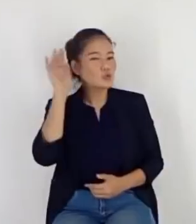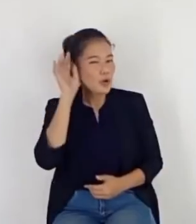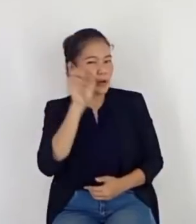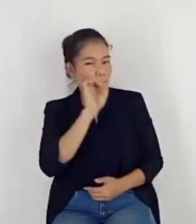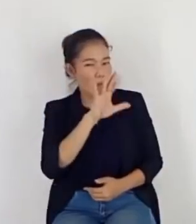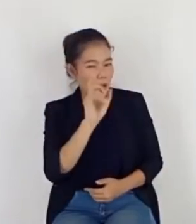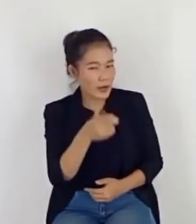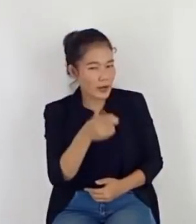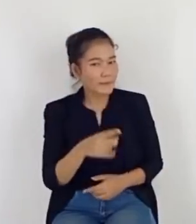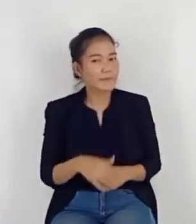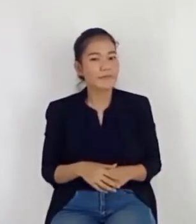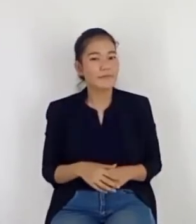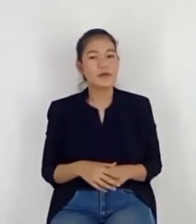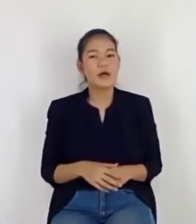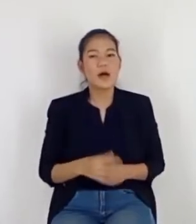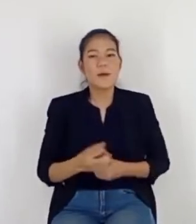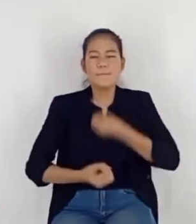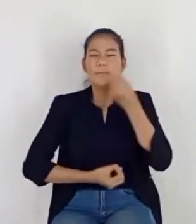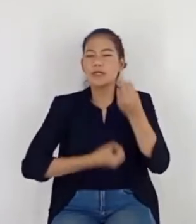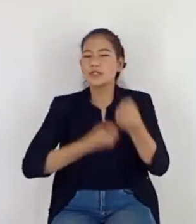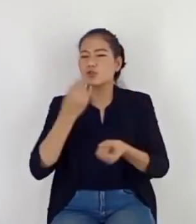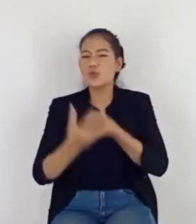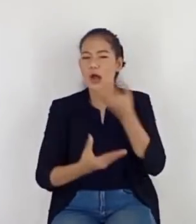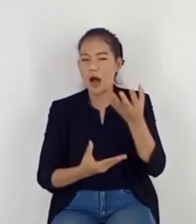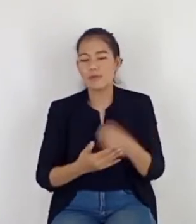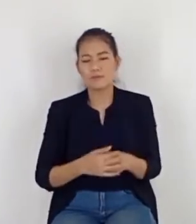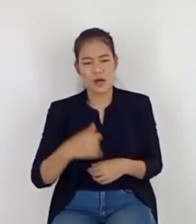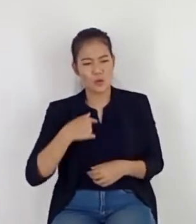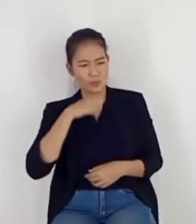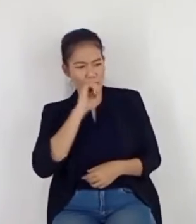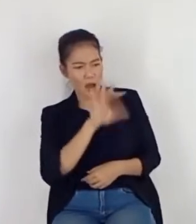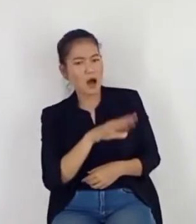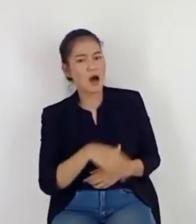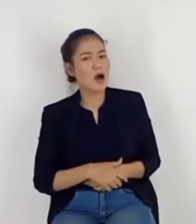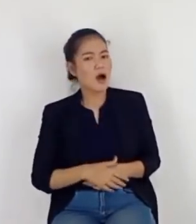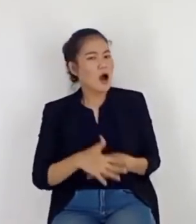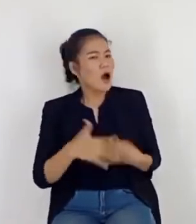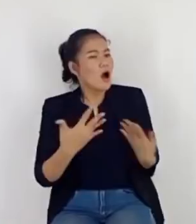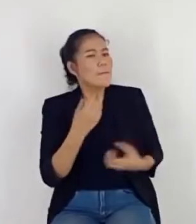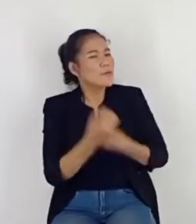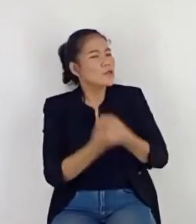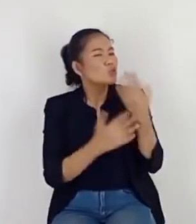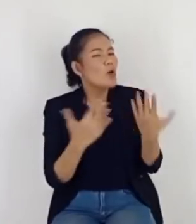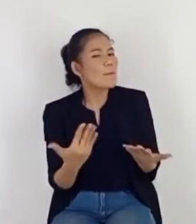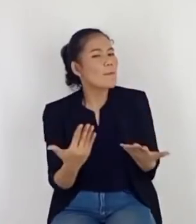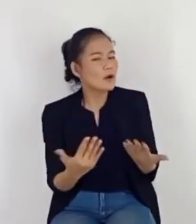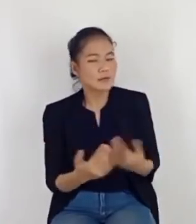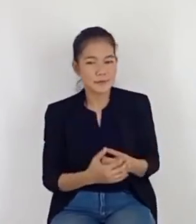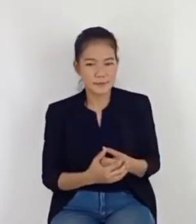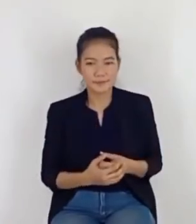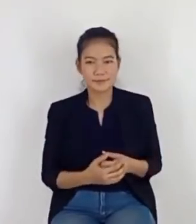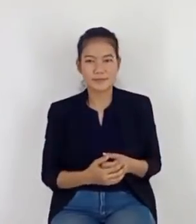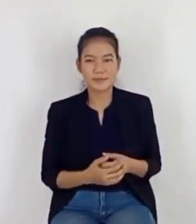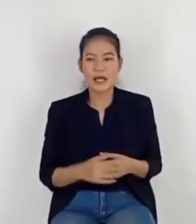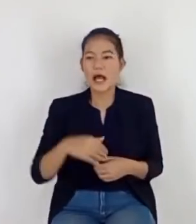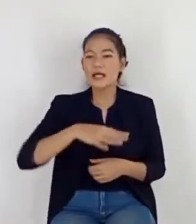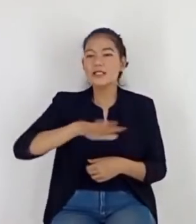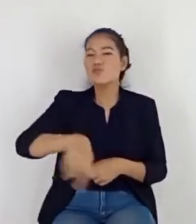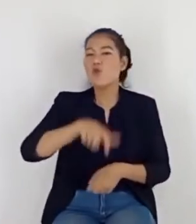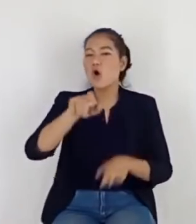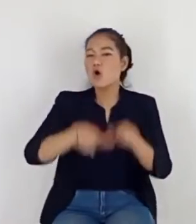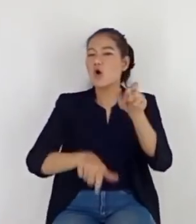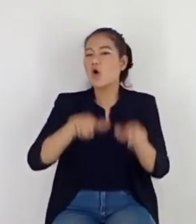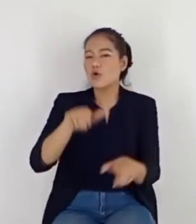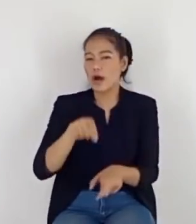berkata, berserulah. Jawabku, apa yang harus kuserukan? Seluruh umat